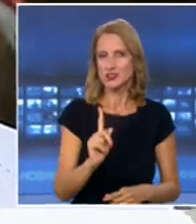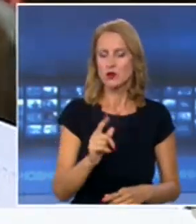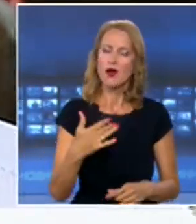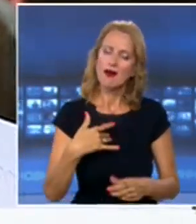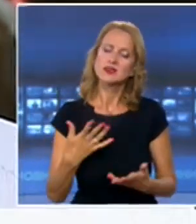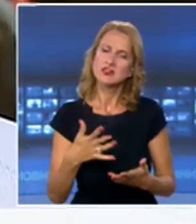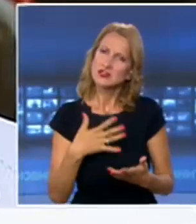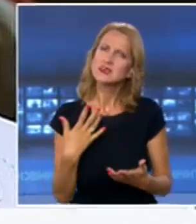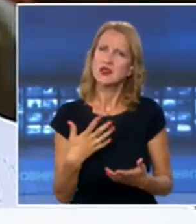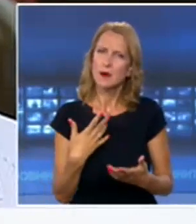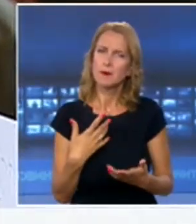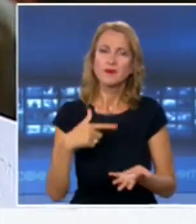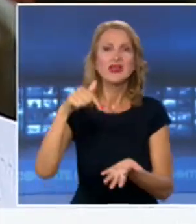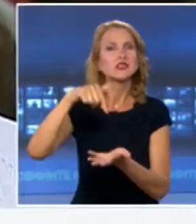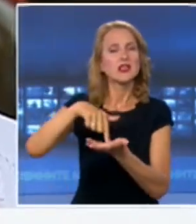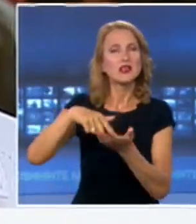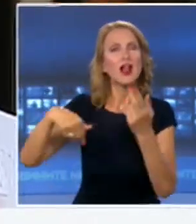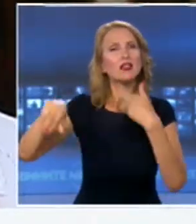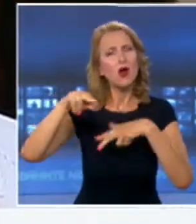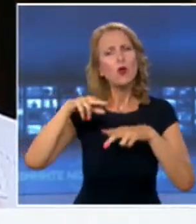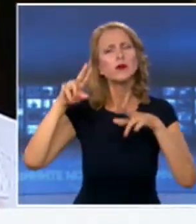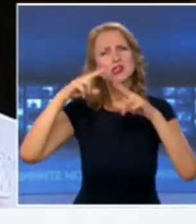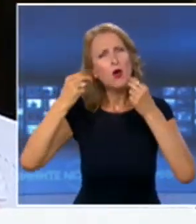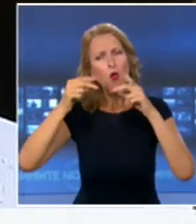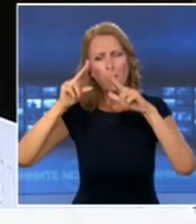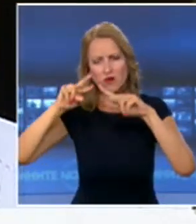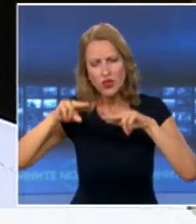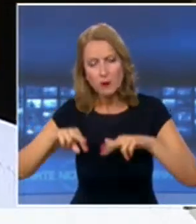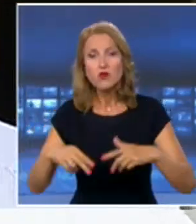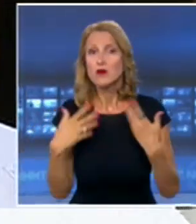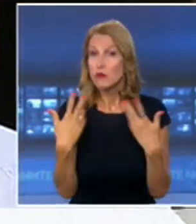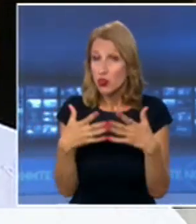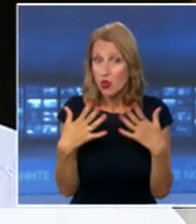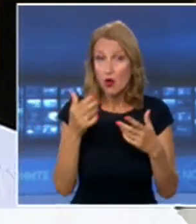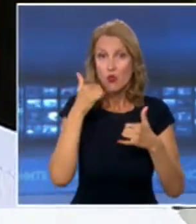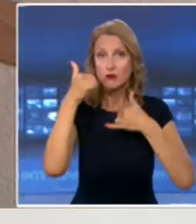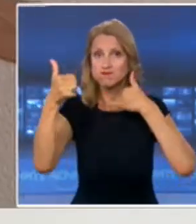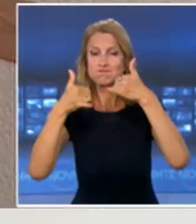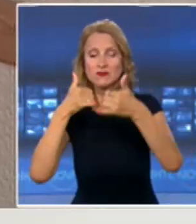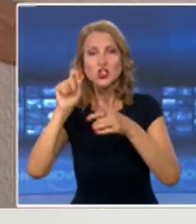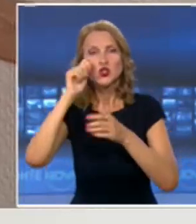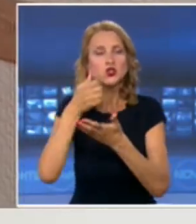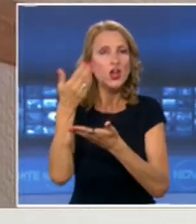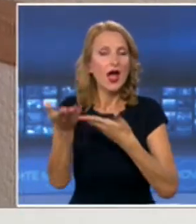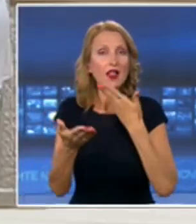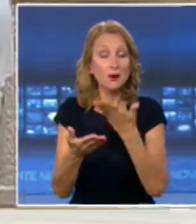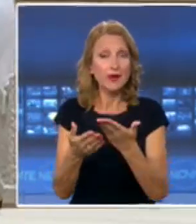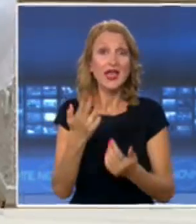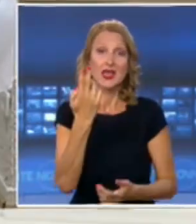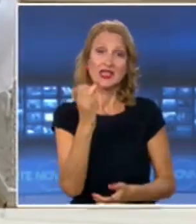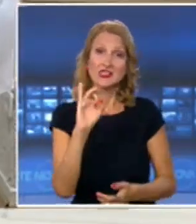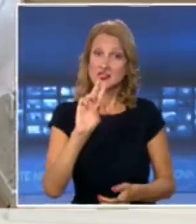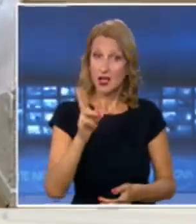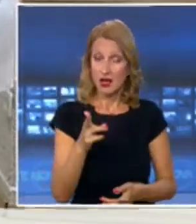разгледа работата на Централната комисия и всички подадени жалби. Защото ЦИК обявяват около 50